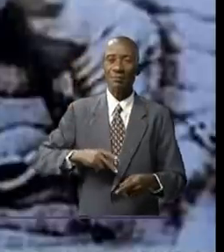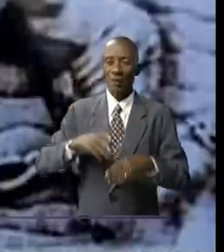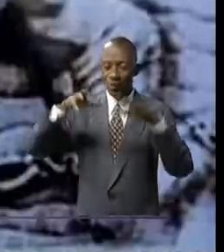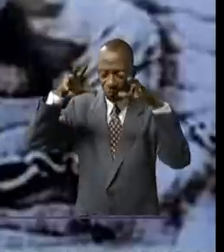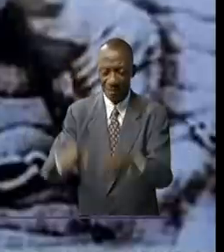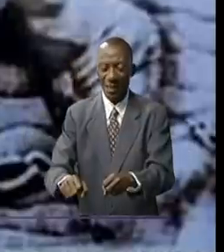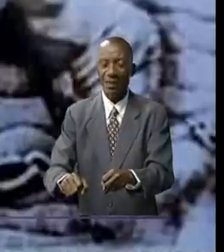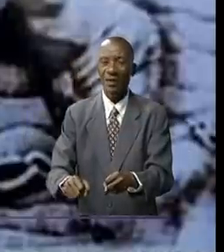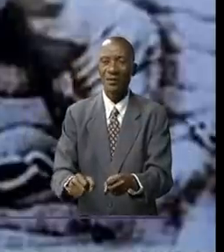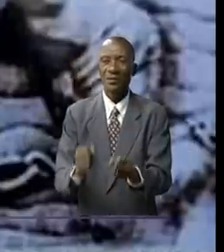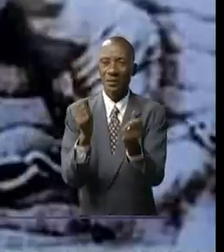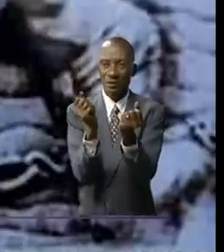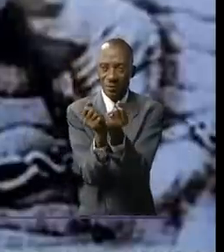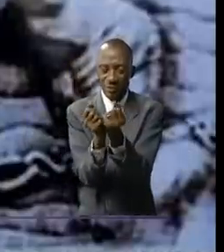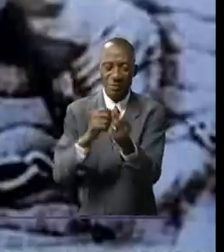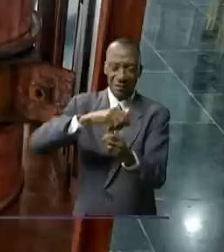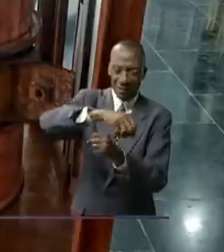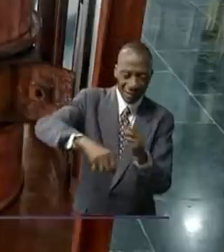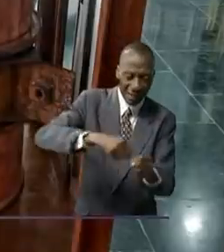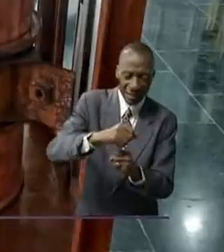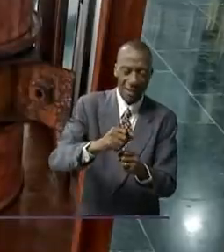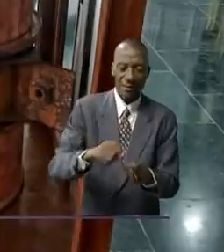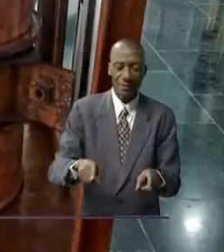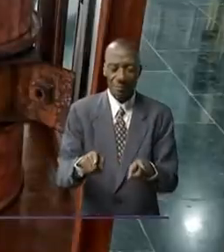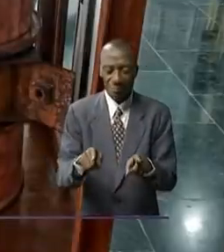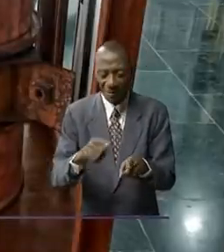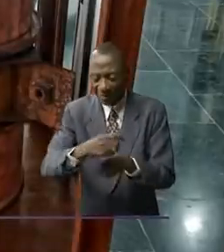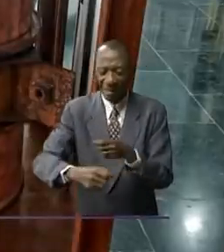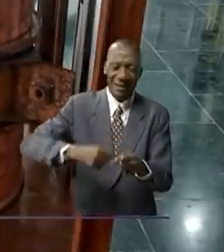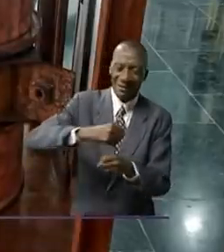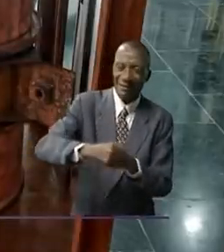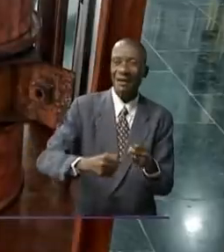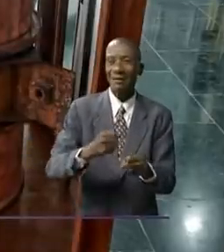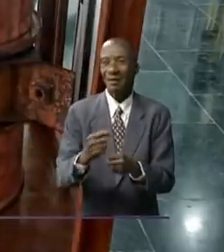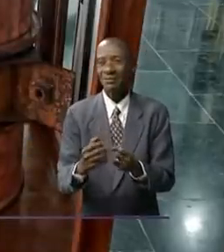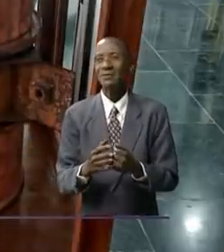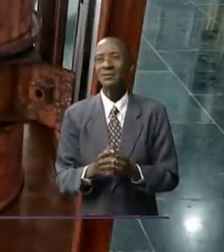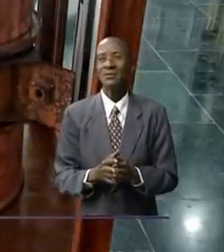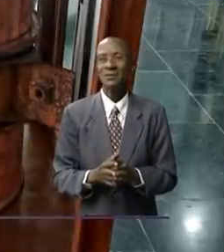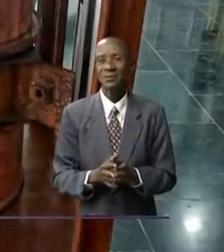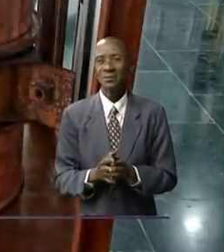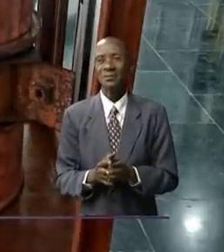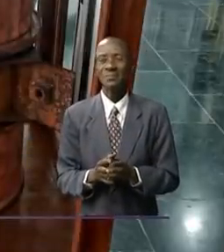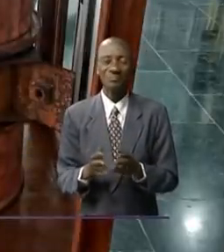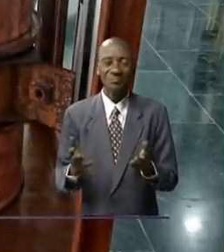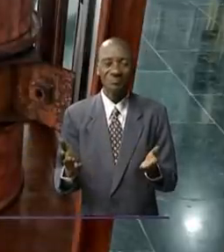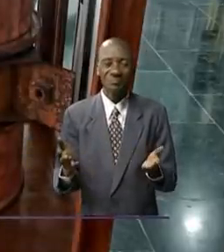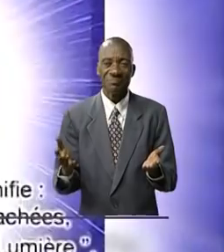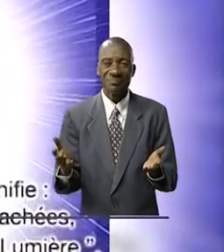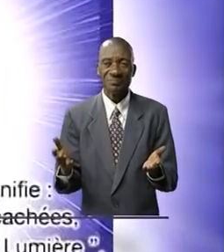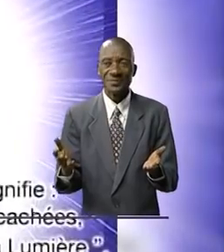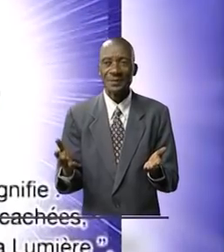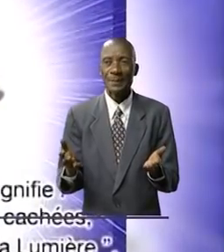fois, aux pieds et au cou, avant de le plonger dans un fût d'eau fermé hermétiquement. Mais grand fut